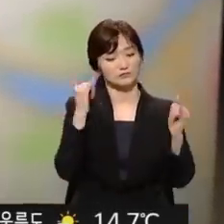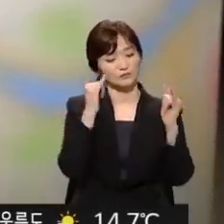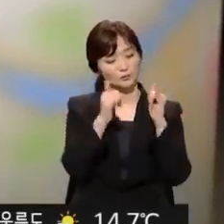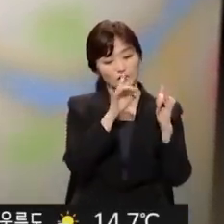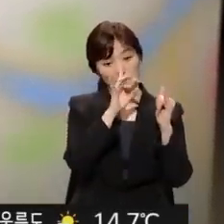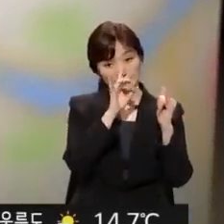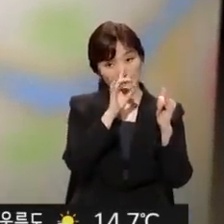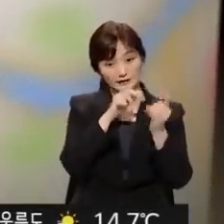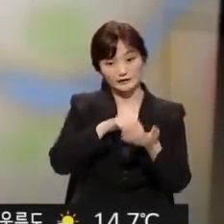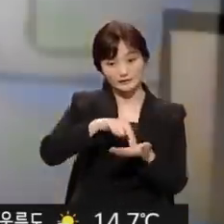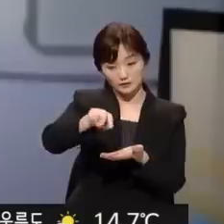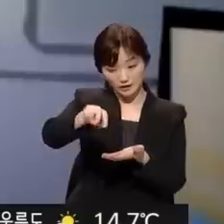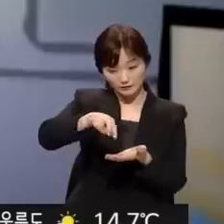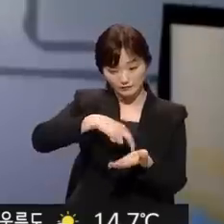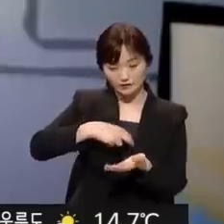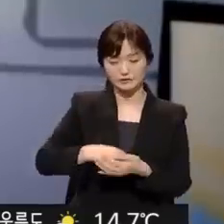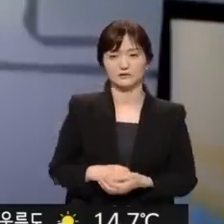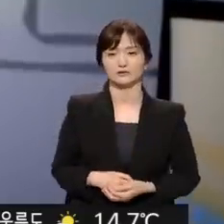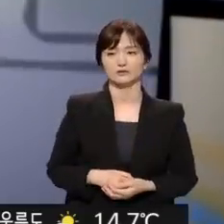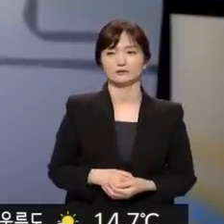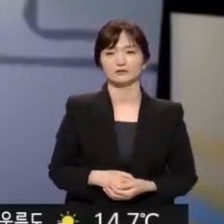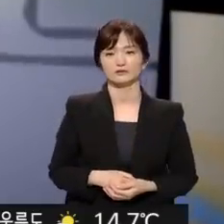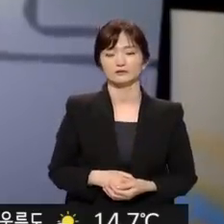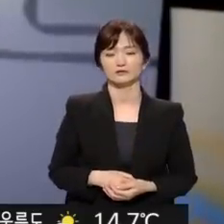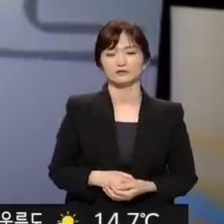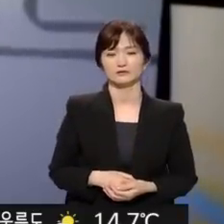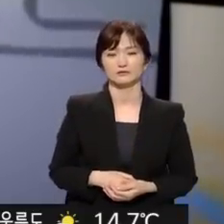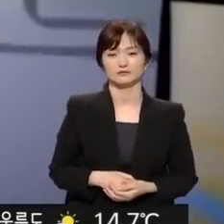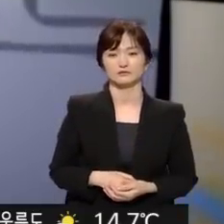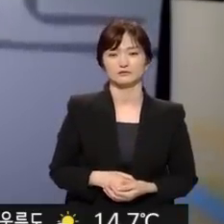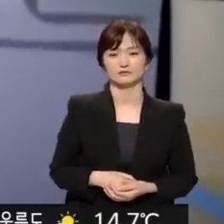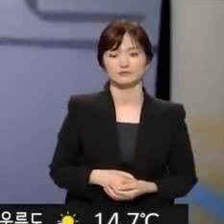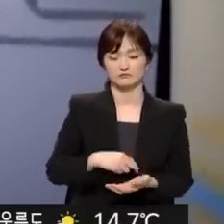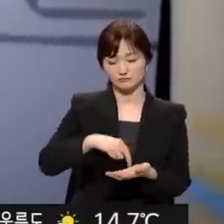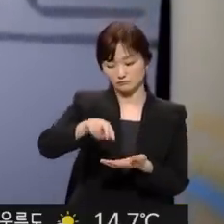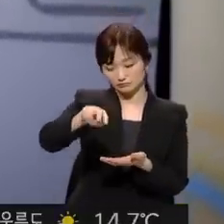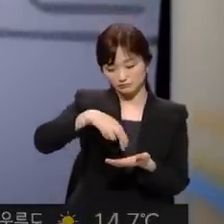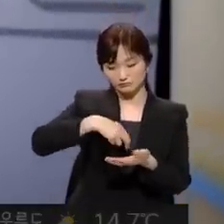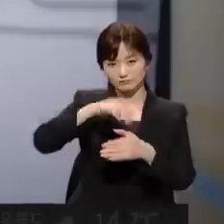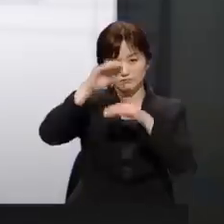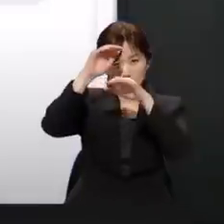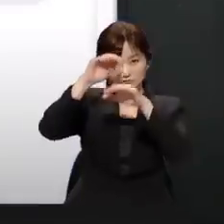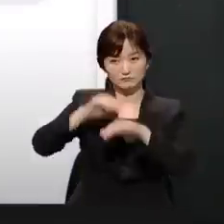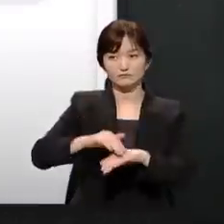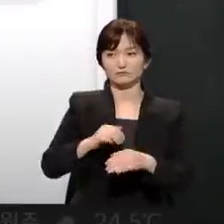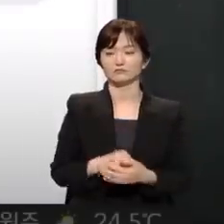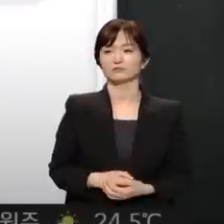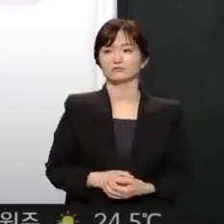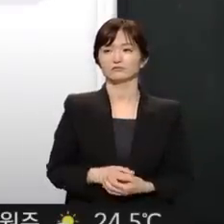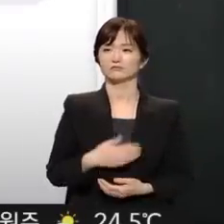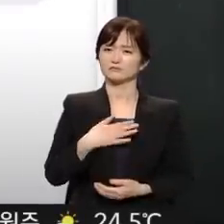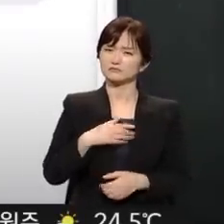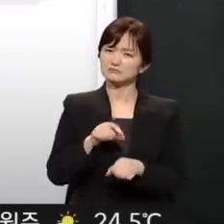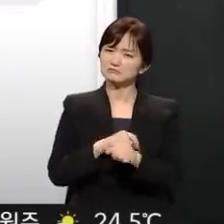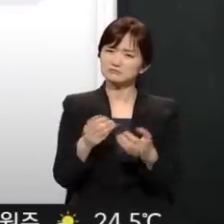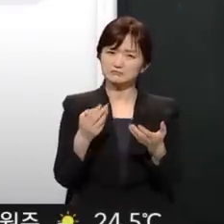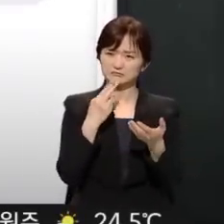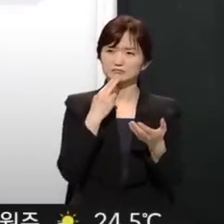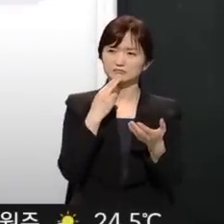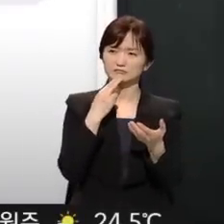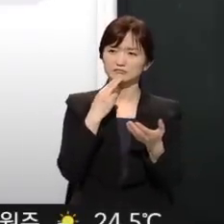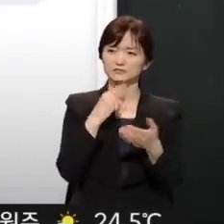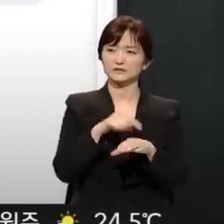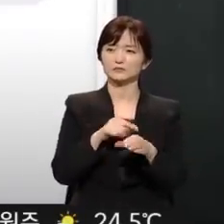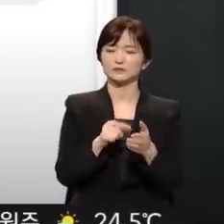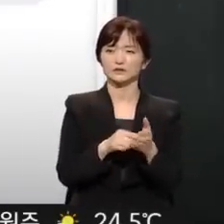그렇죠. 껐다 켰다 반복하면서 통화는 뭐 안 하는데 문자는 보내는데 그 문자 내용을 보면 이렇게 답을 해요. 나는 별일 없다.